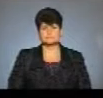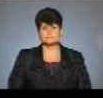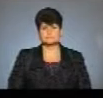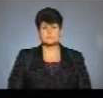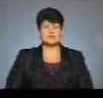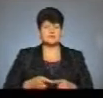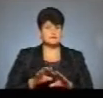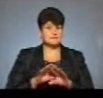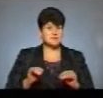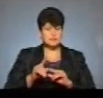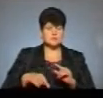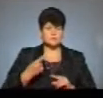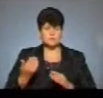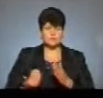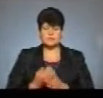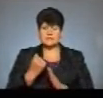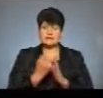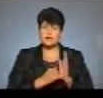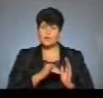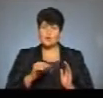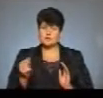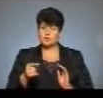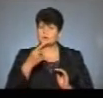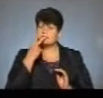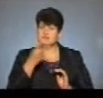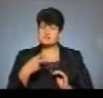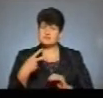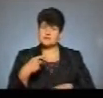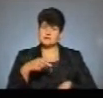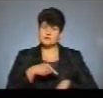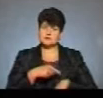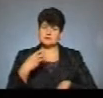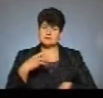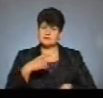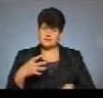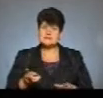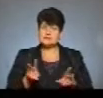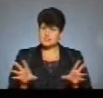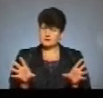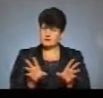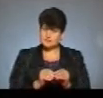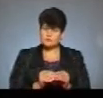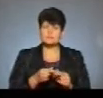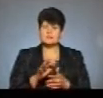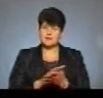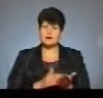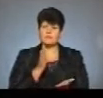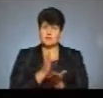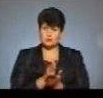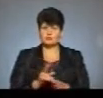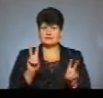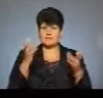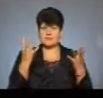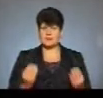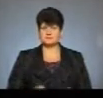І на цьому тема не все. Наступний випуск новин на телеканалі UA Тернопіль. Дивіться о 20:30 і залишайтеся з нами далі в прямому ефірі «Тема дня».